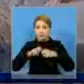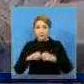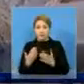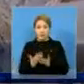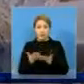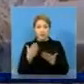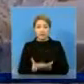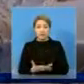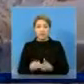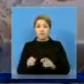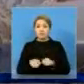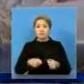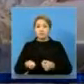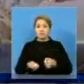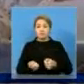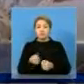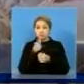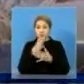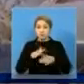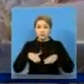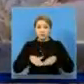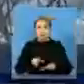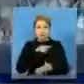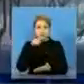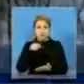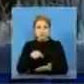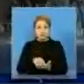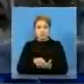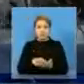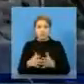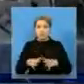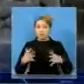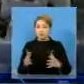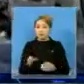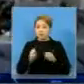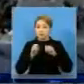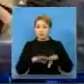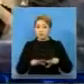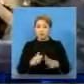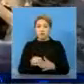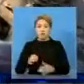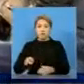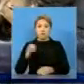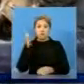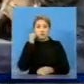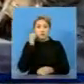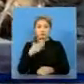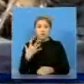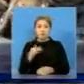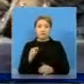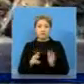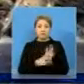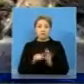вот осведомленность чиновников никак не способствует решению данного вопроса. Больше всего отходов складируется в районе Москва, а также